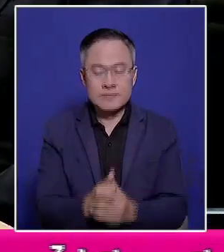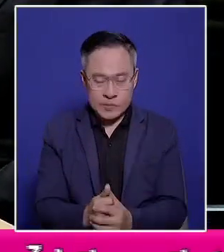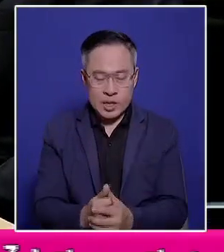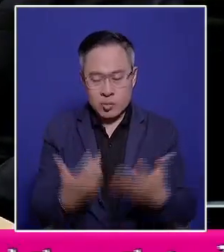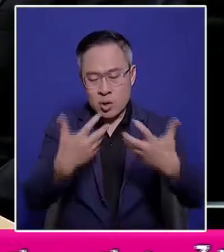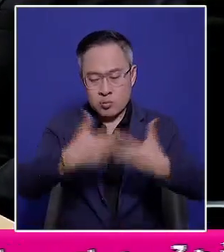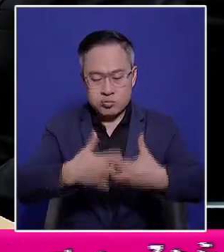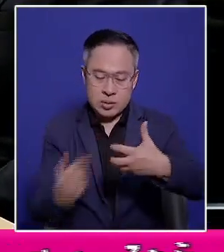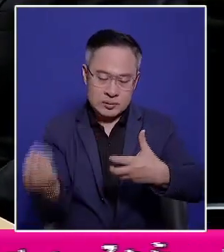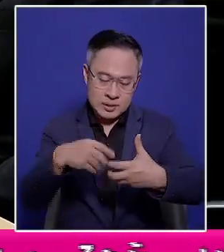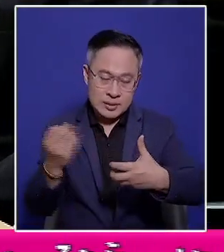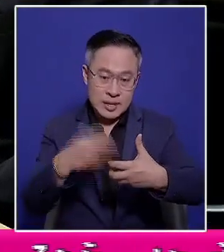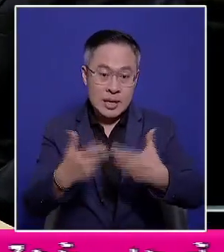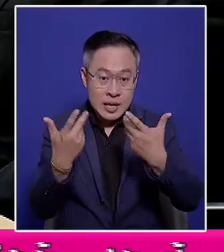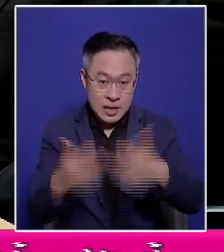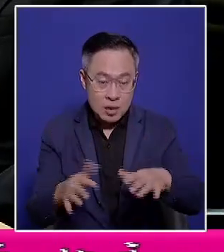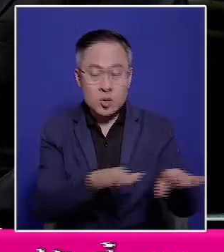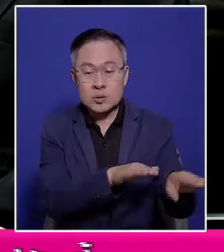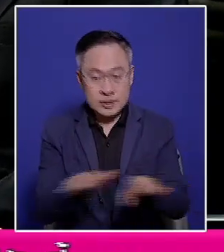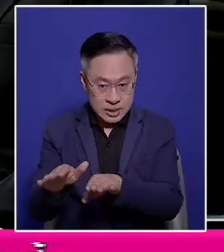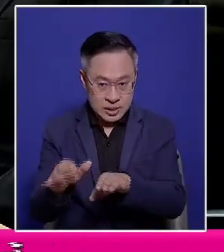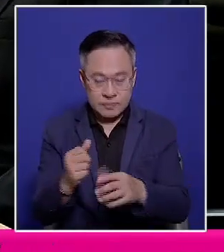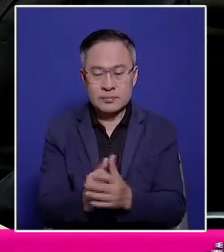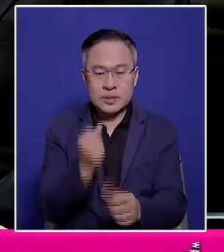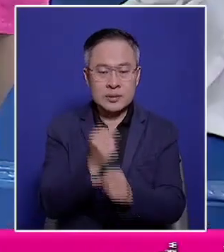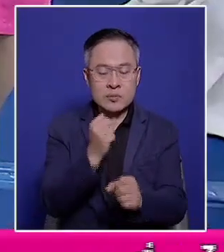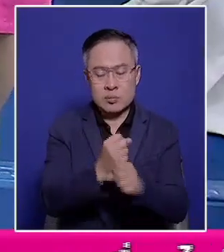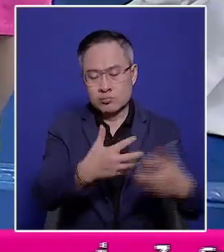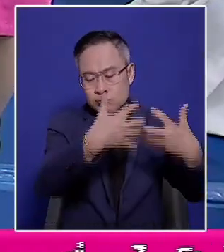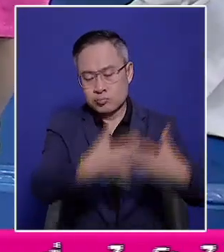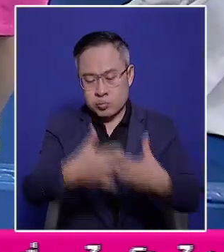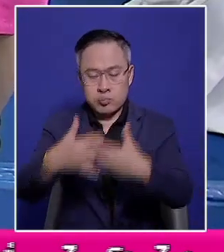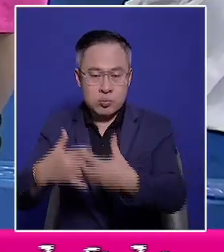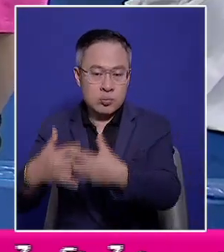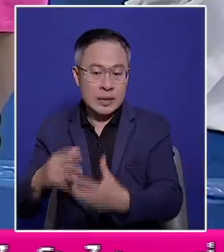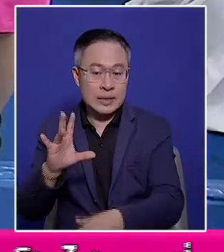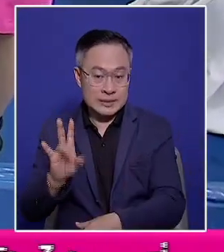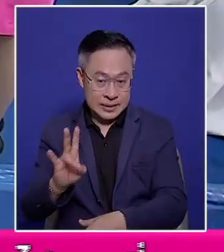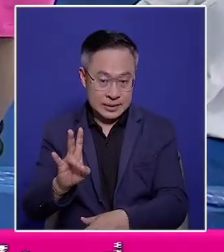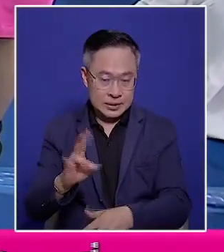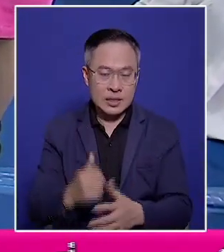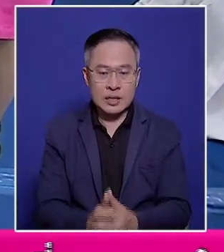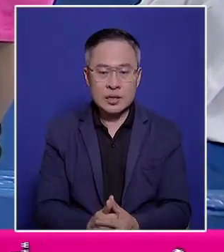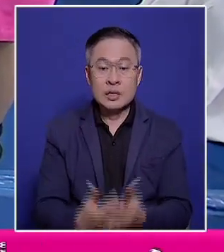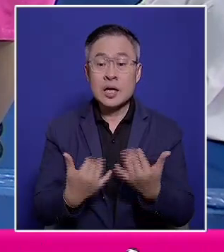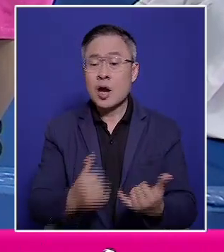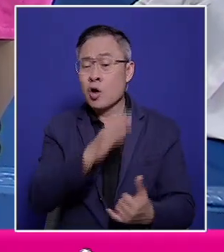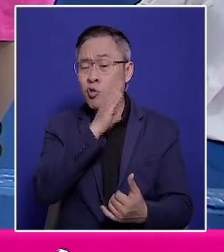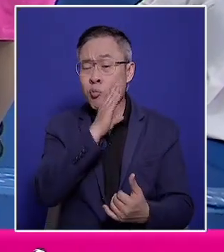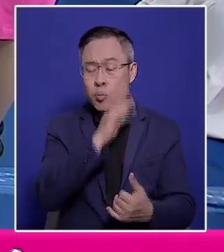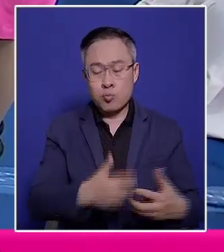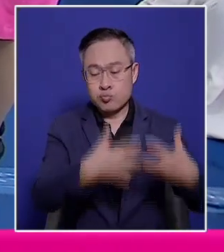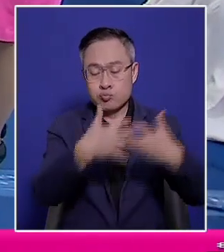นั้นบรรจุลงในเครื่องออกรางวัลไฟฟ้าอัตโนมัติจำนวน7เครื่องครับในระหว่างการออกรางวัลหากมีเหตุขัด